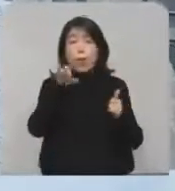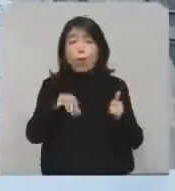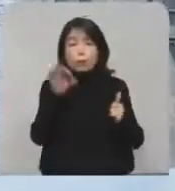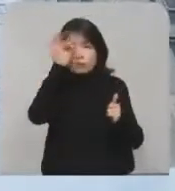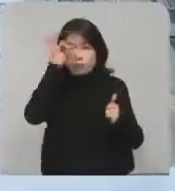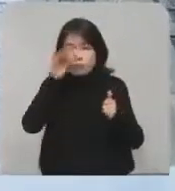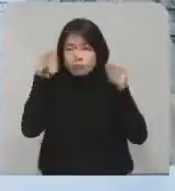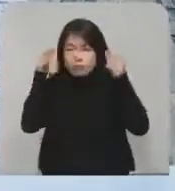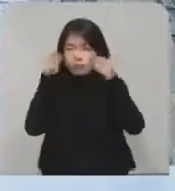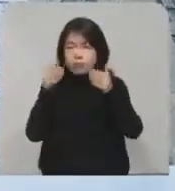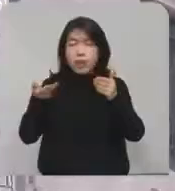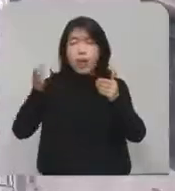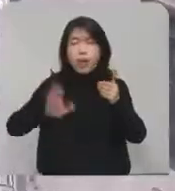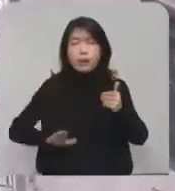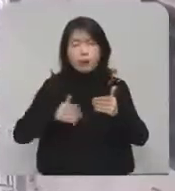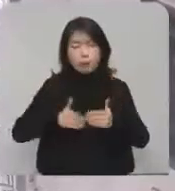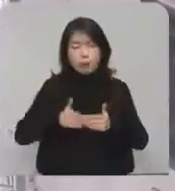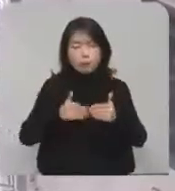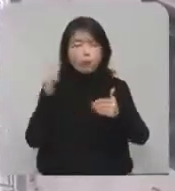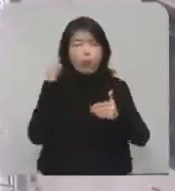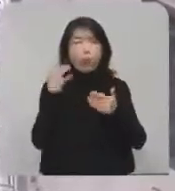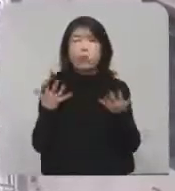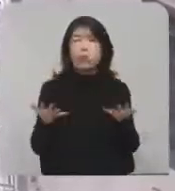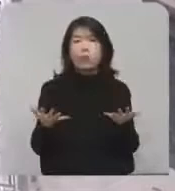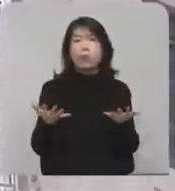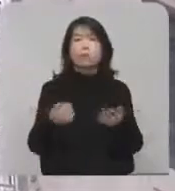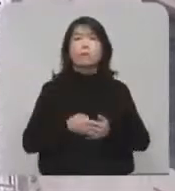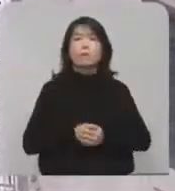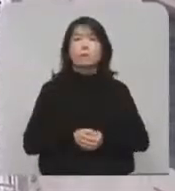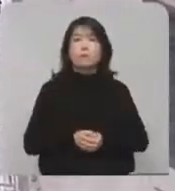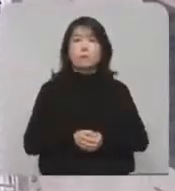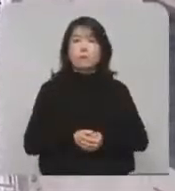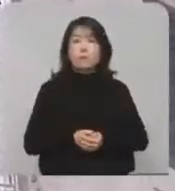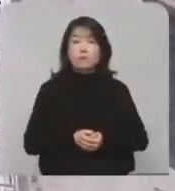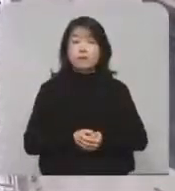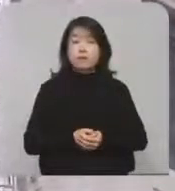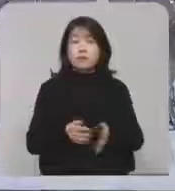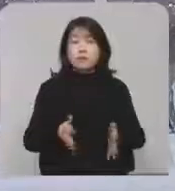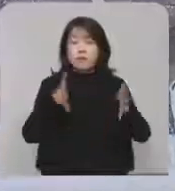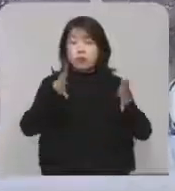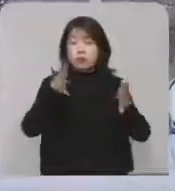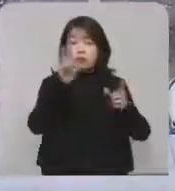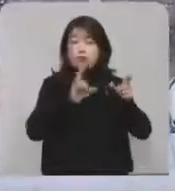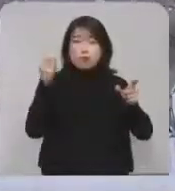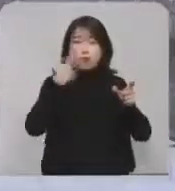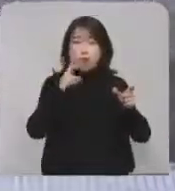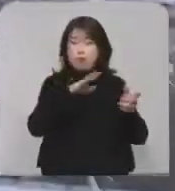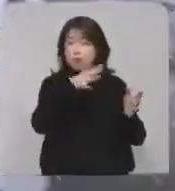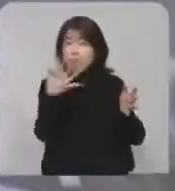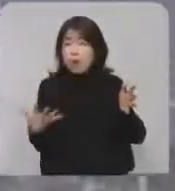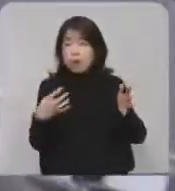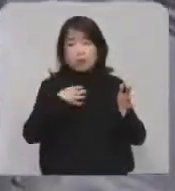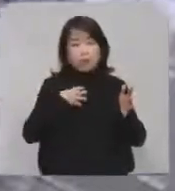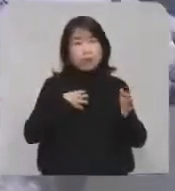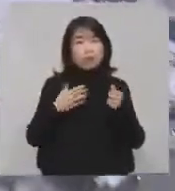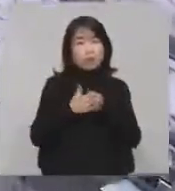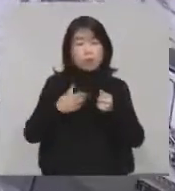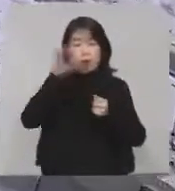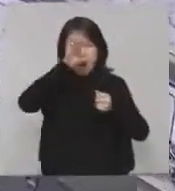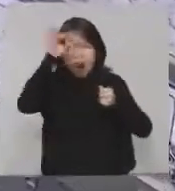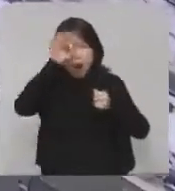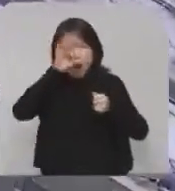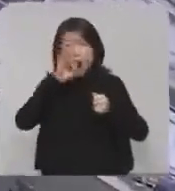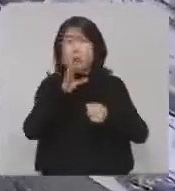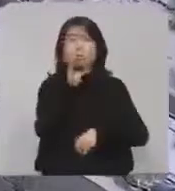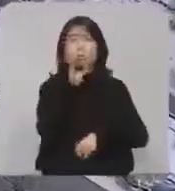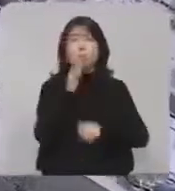데 주력하고 있지만 진척된 소식은 아직 나오지 않고 있습니다. 건물이 추가로 붕괴될 위험이 있어 수색 작업에 나서기도